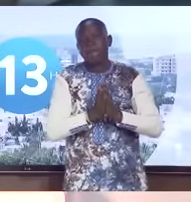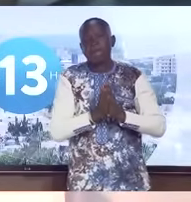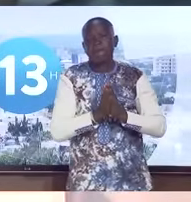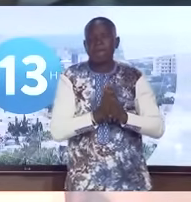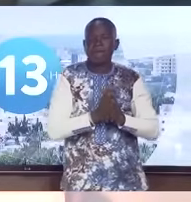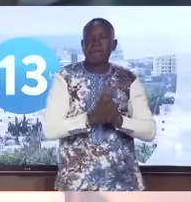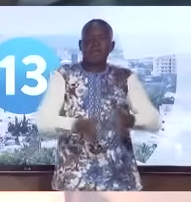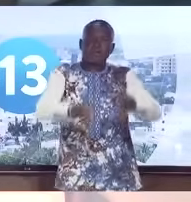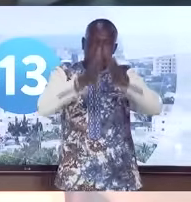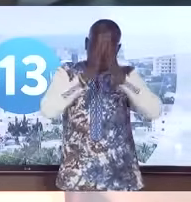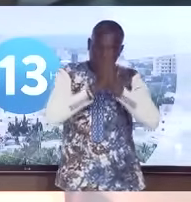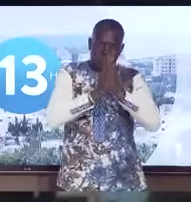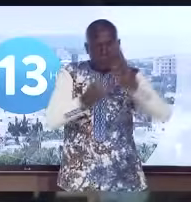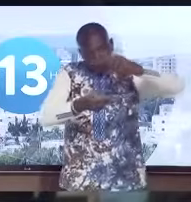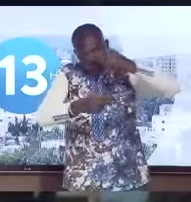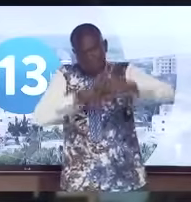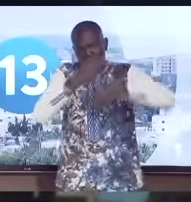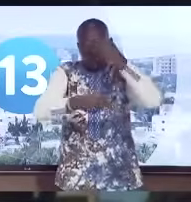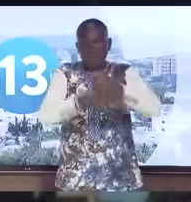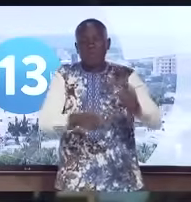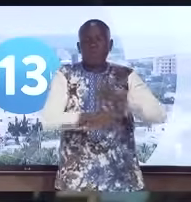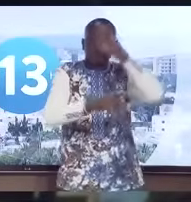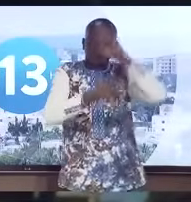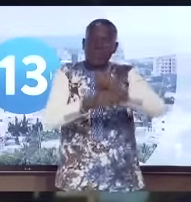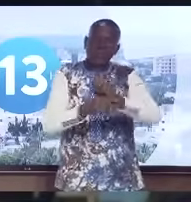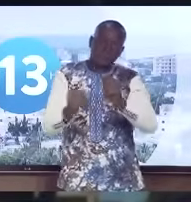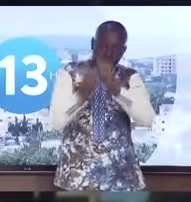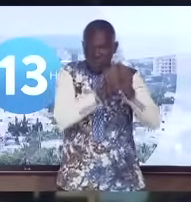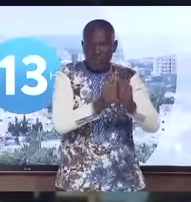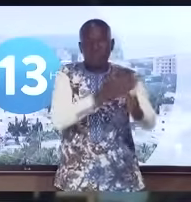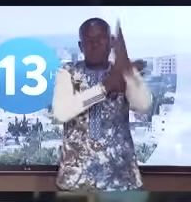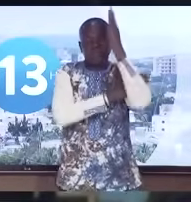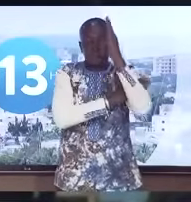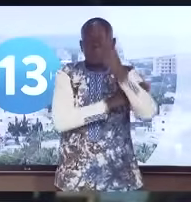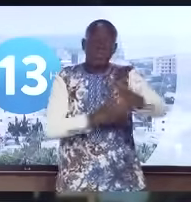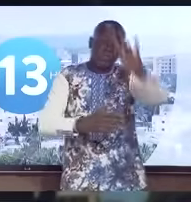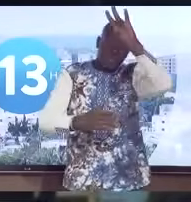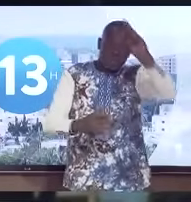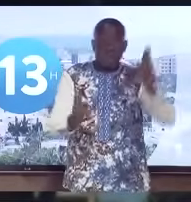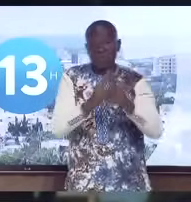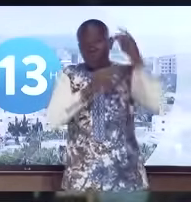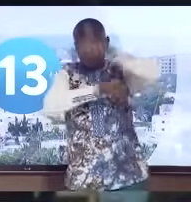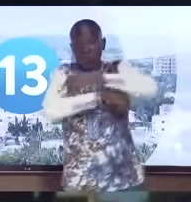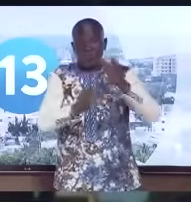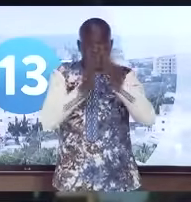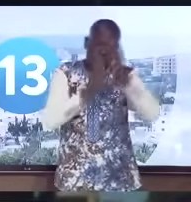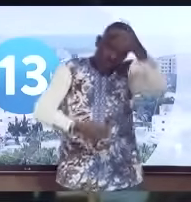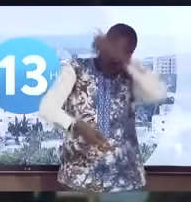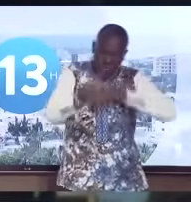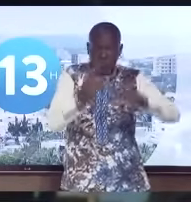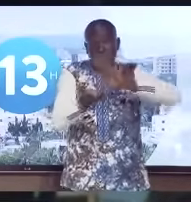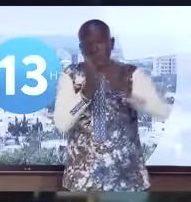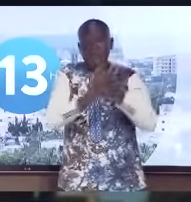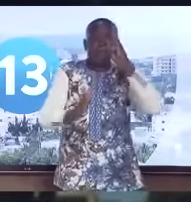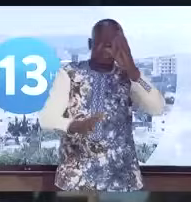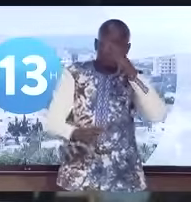Une prière pour la nation, l'Église des Assemblées de Dieu consacre 7 jours d'intercession pour le retour de la paix au